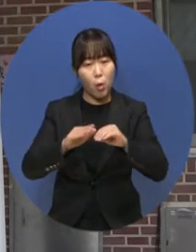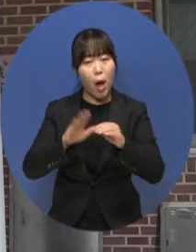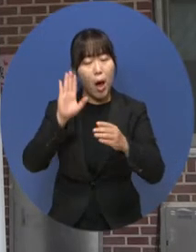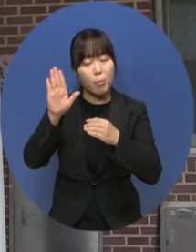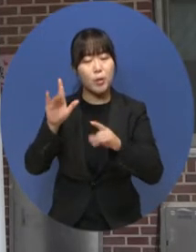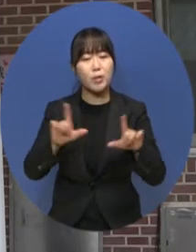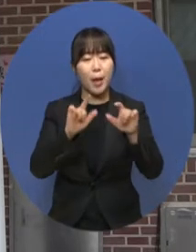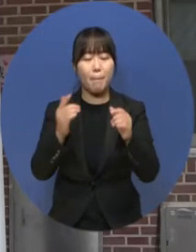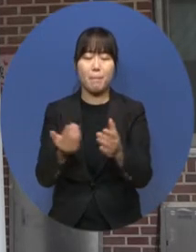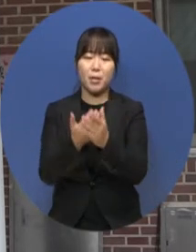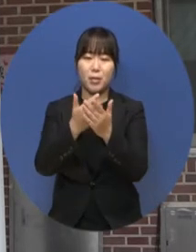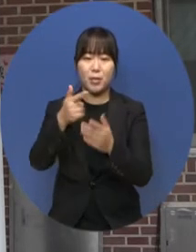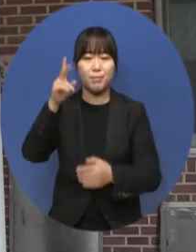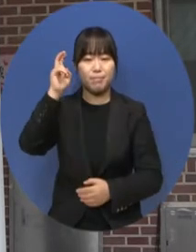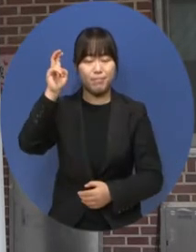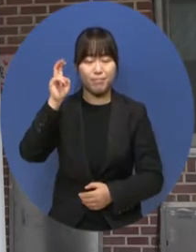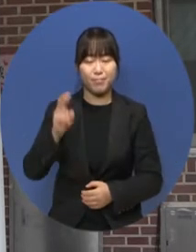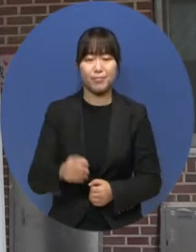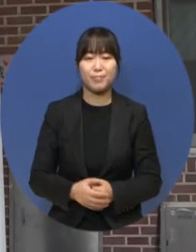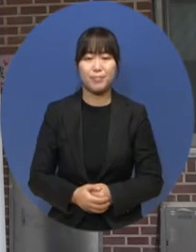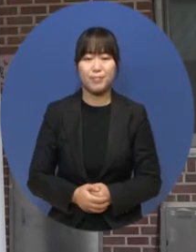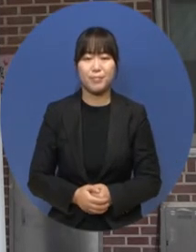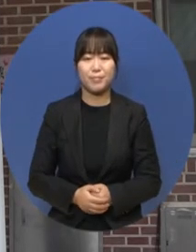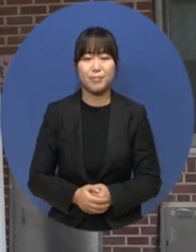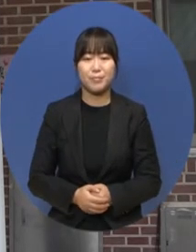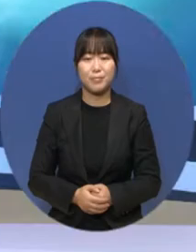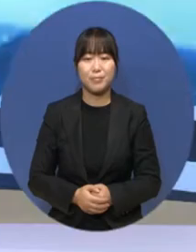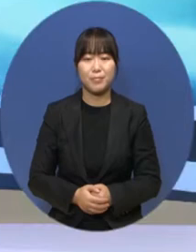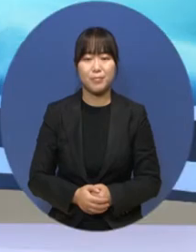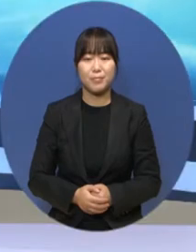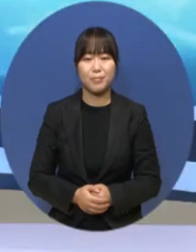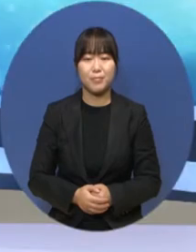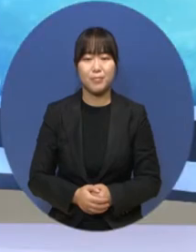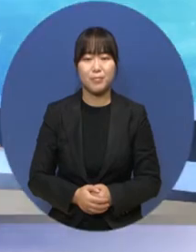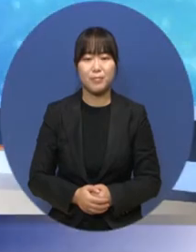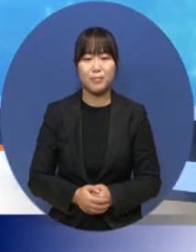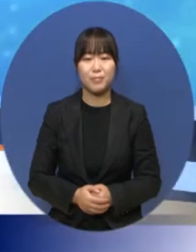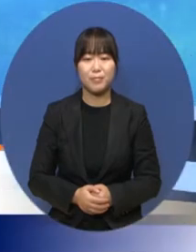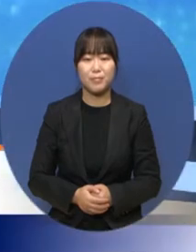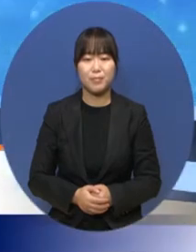기대됩니다. 복지TV 뉴스 김민재입니다.